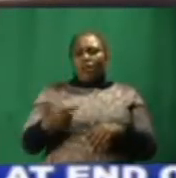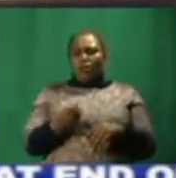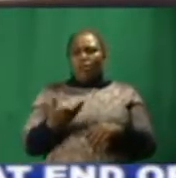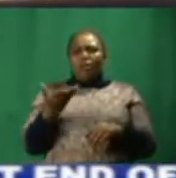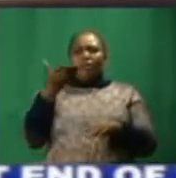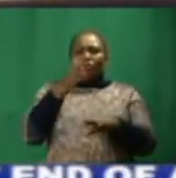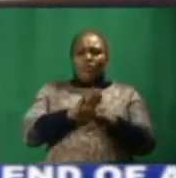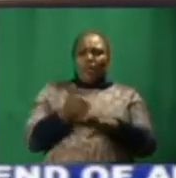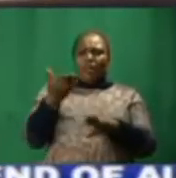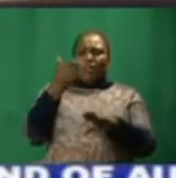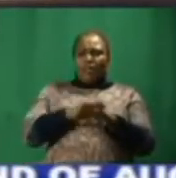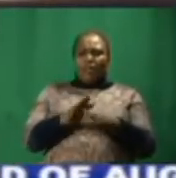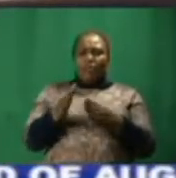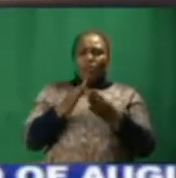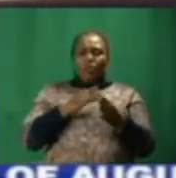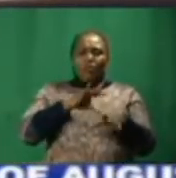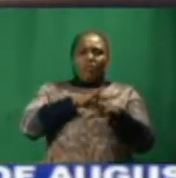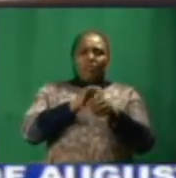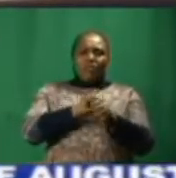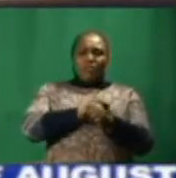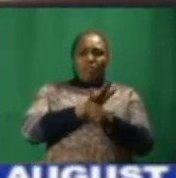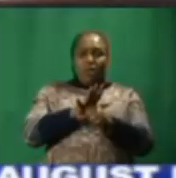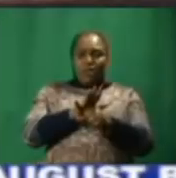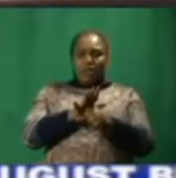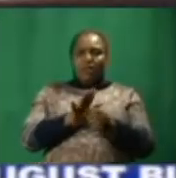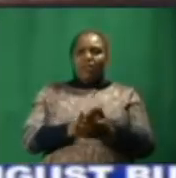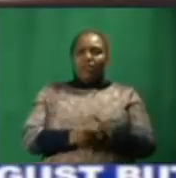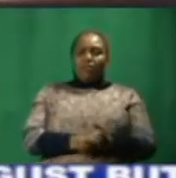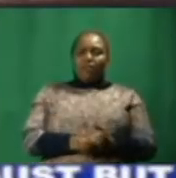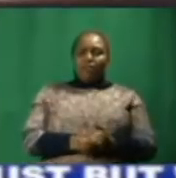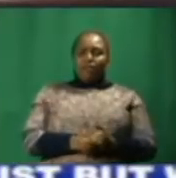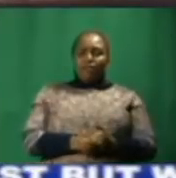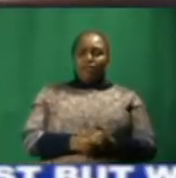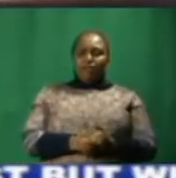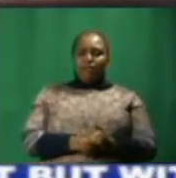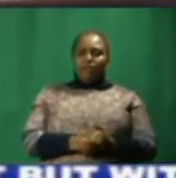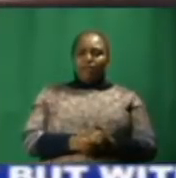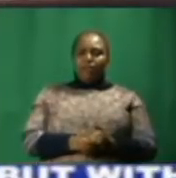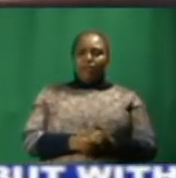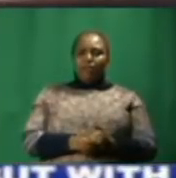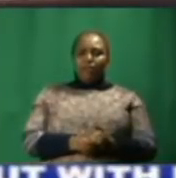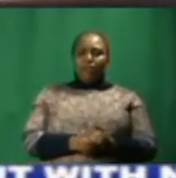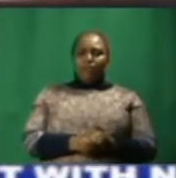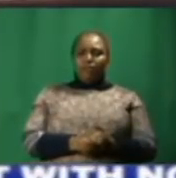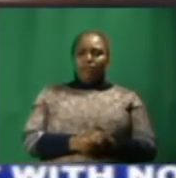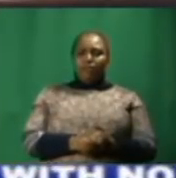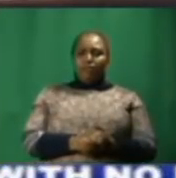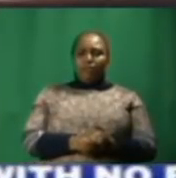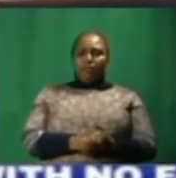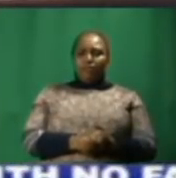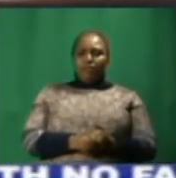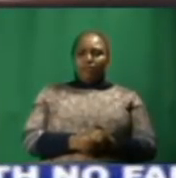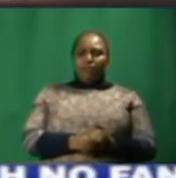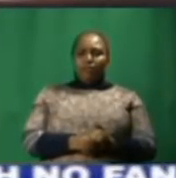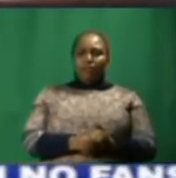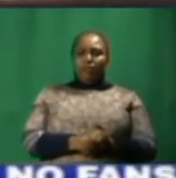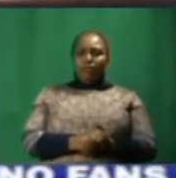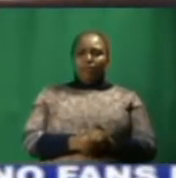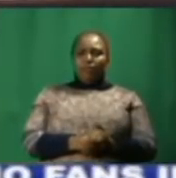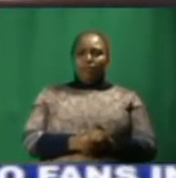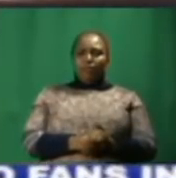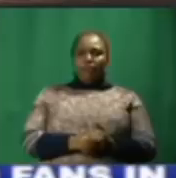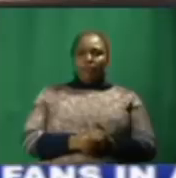labatawushona ngenxa yalo mkhuhlane. Etindzabeni teSwatini TV ngiThemkosi Mavimbela, titfombe titfolakale ka